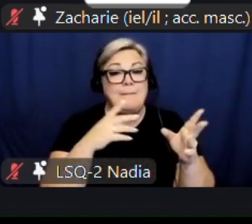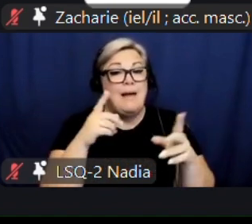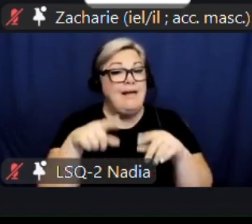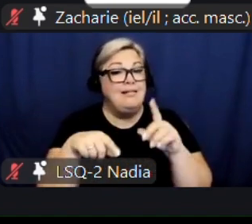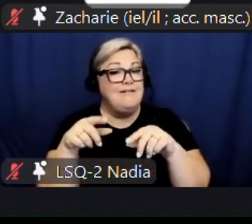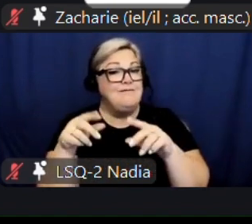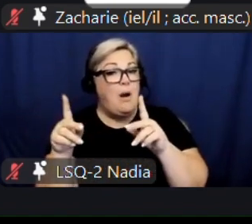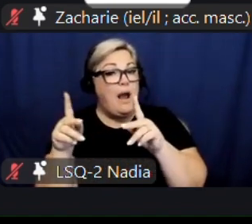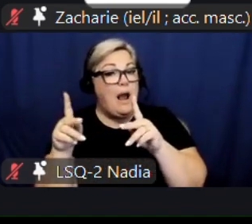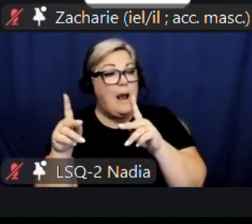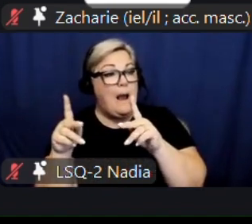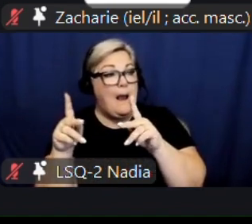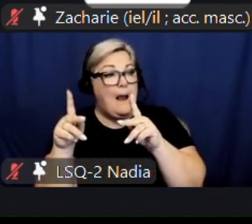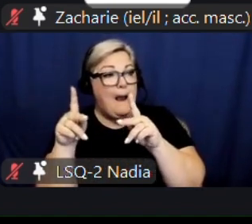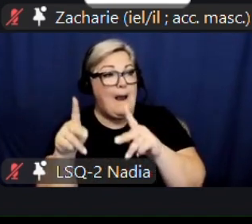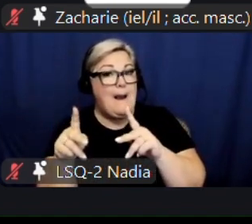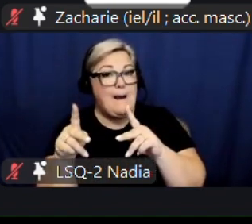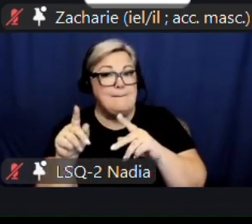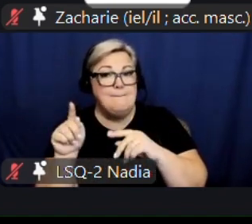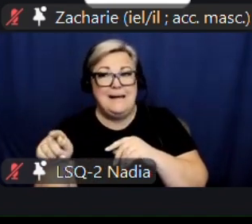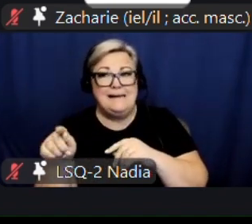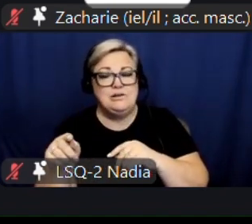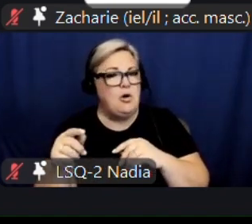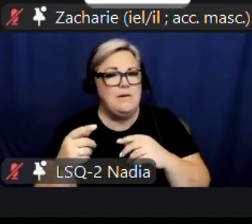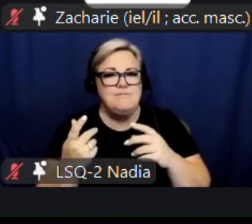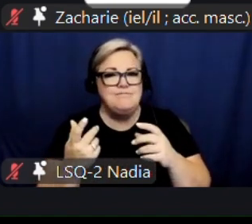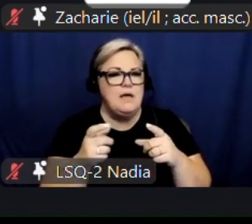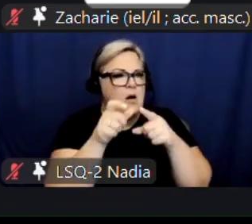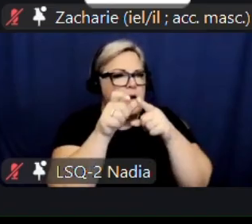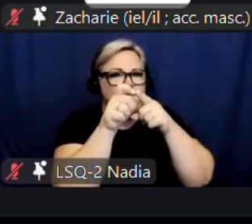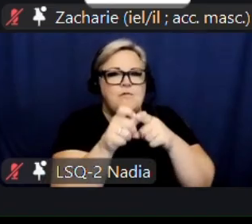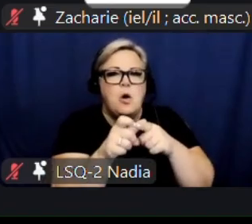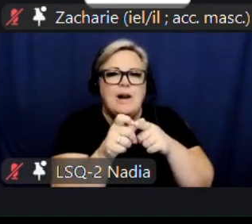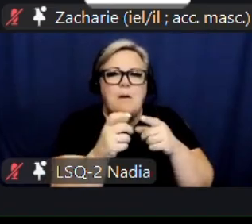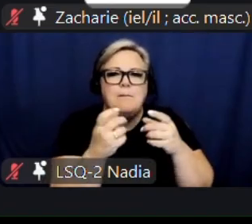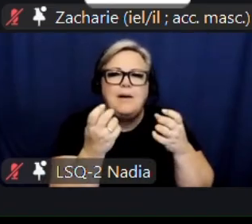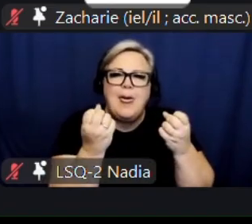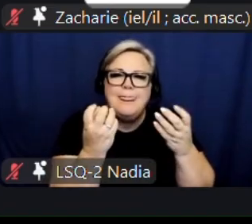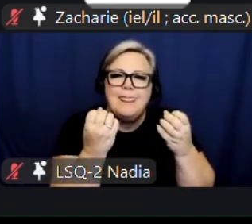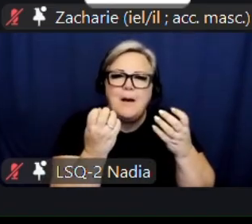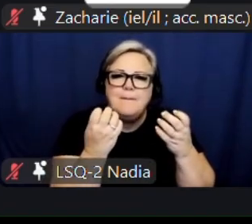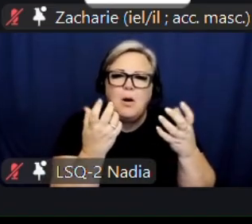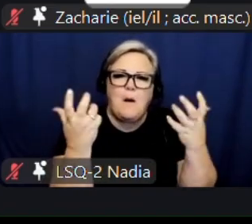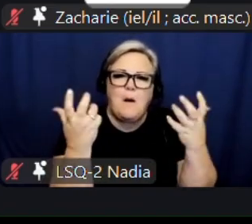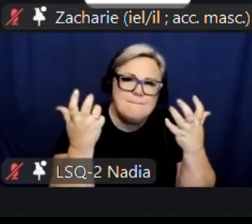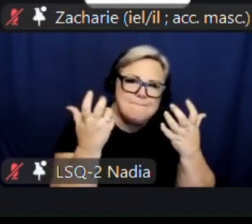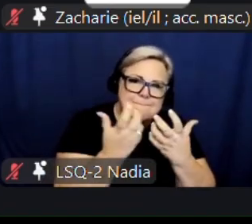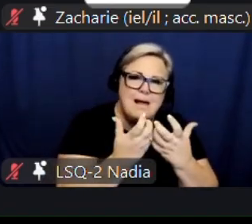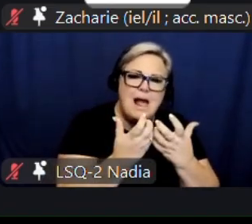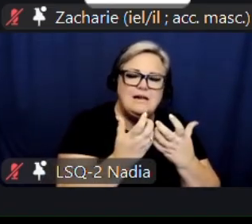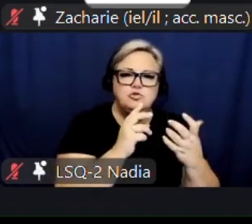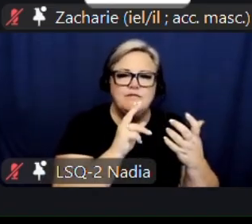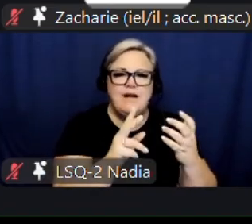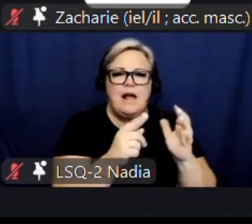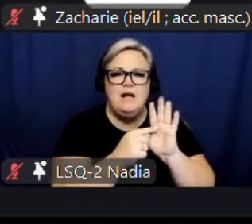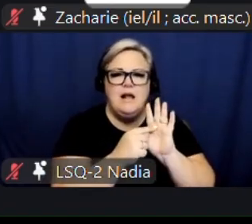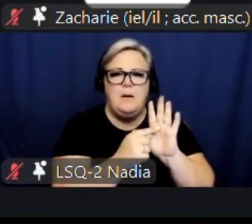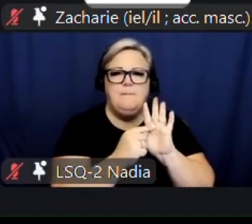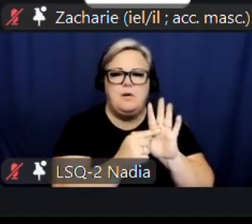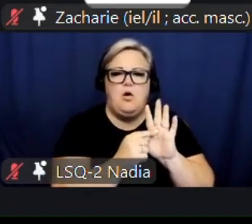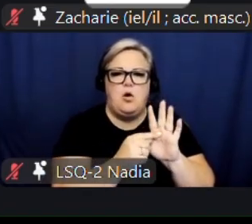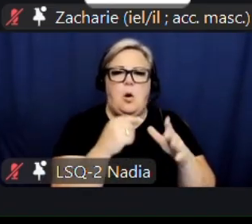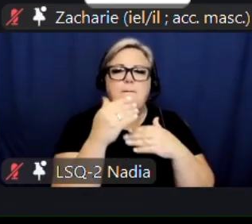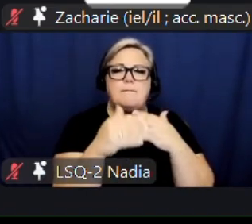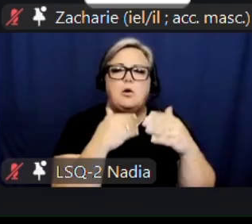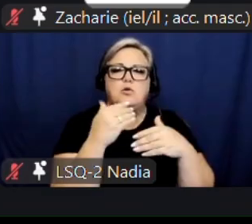personnes, même si elles sont bienveillantes, n'ont pas nécessairement le vocabulaire pour bien représenter, par exemple, le